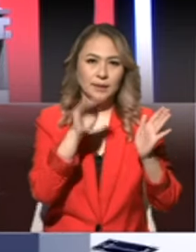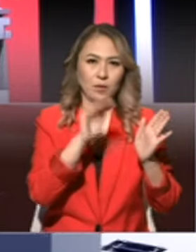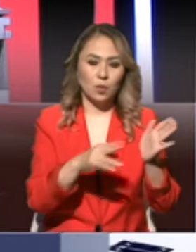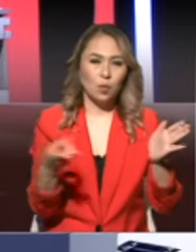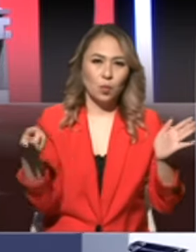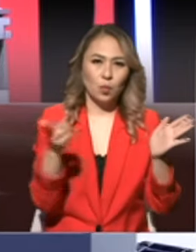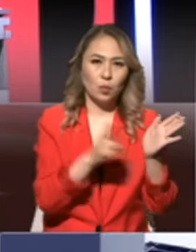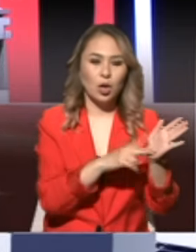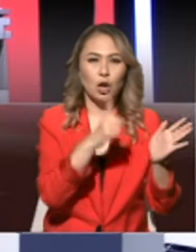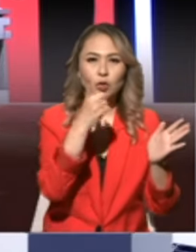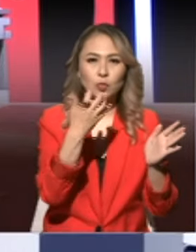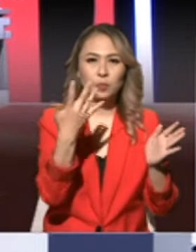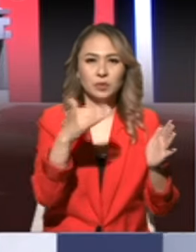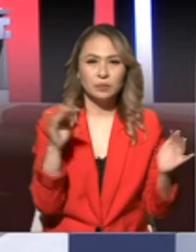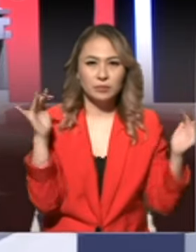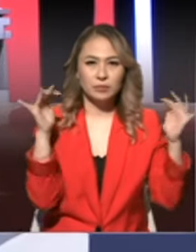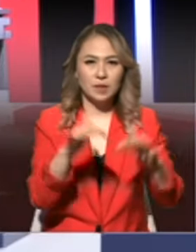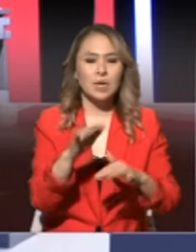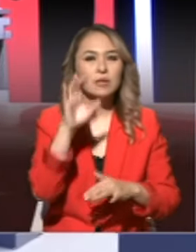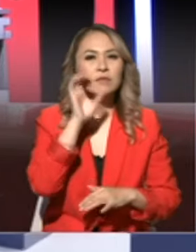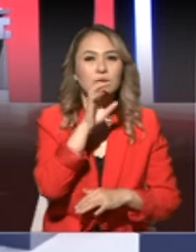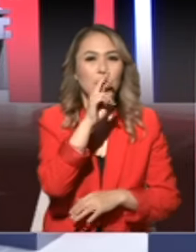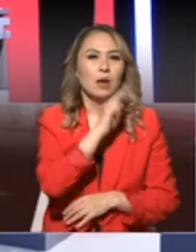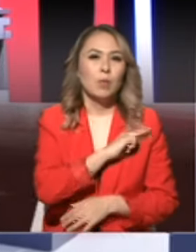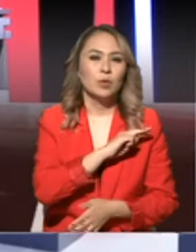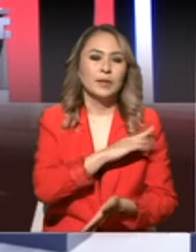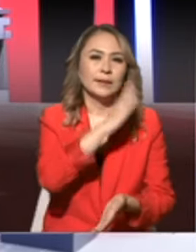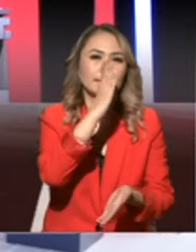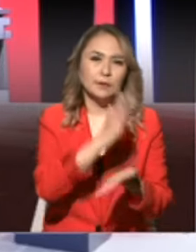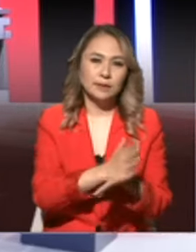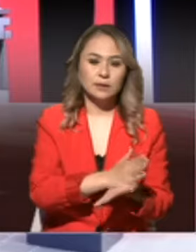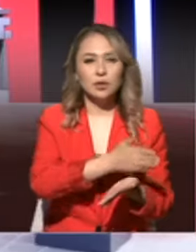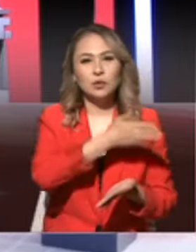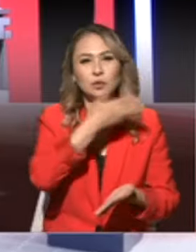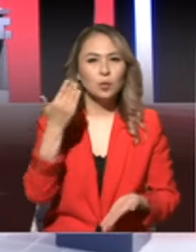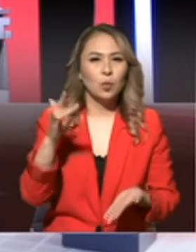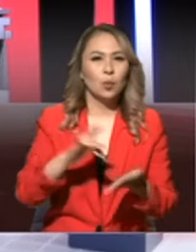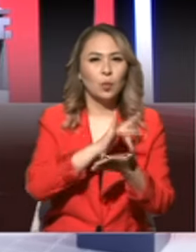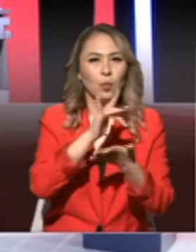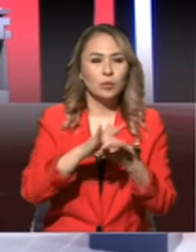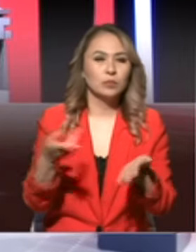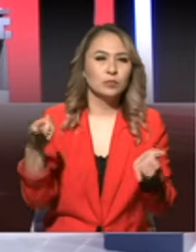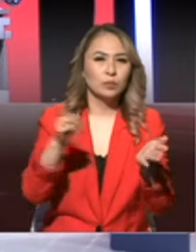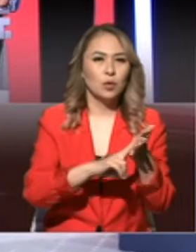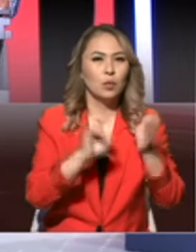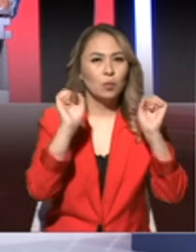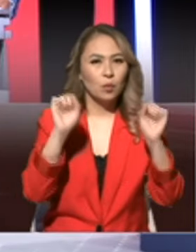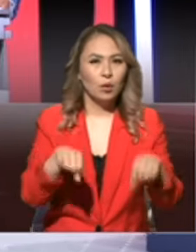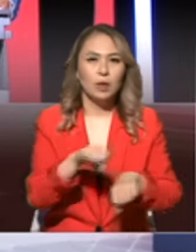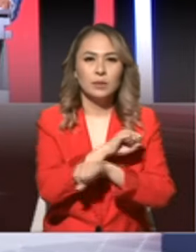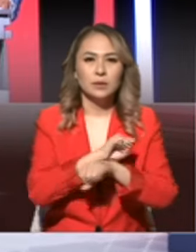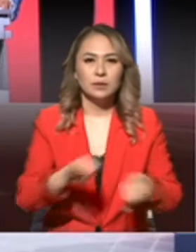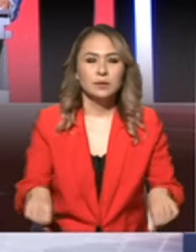адам көшіп барды. Солтүстік аймақтарда жұмыс бар ма? Қалаға көшіп баруға мүмкіндік бар ма? Осыны айтып беріңізші.